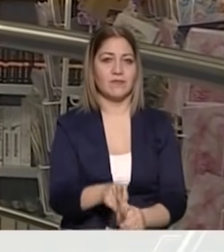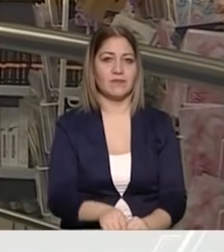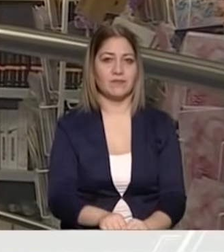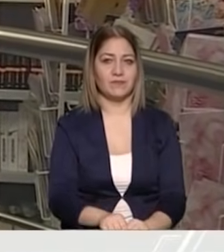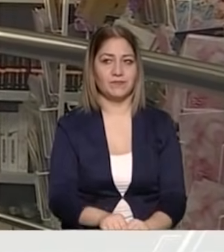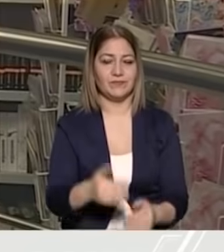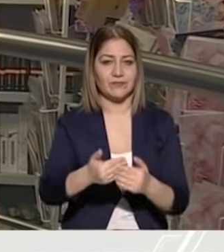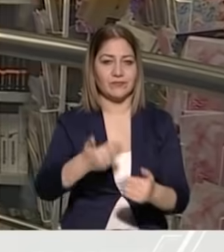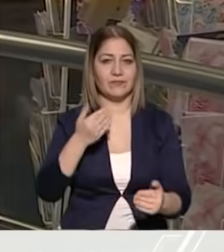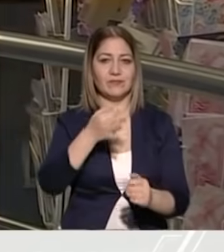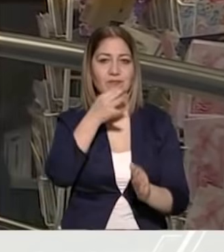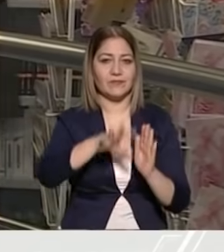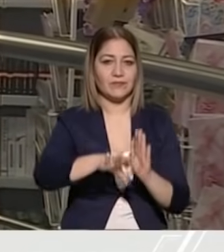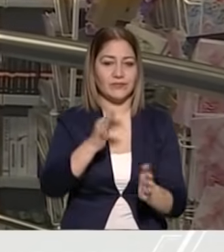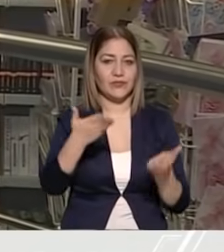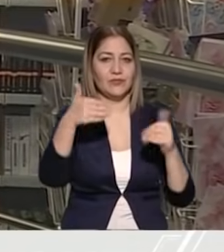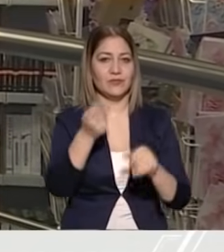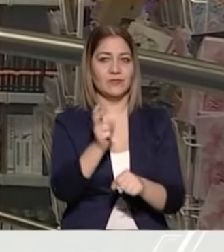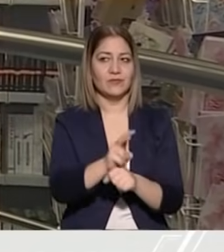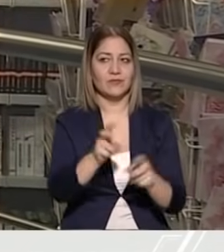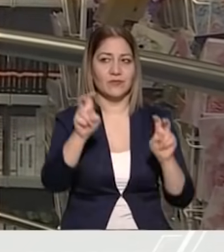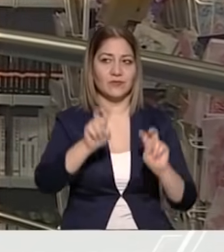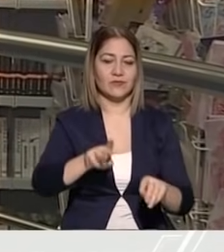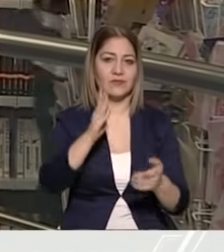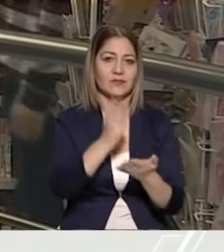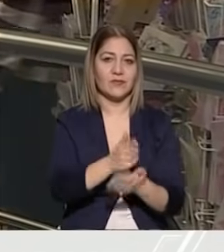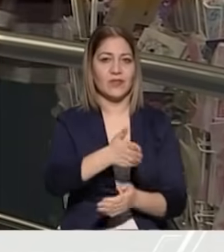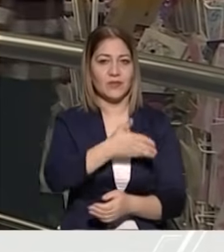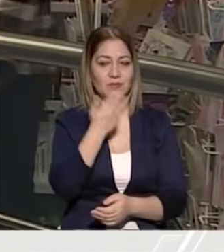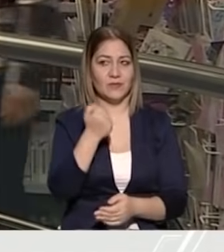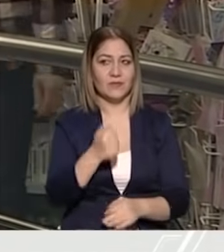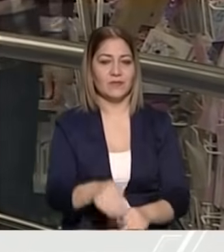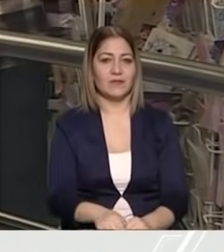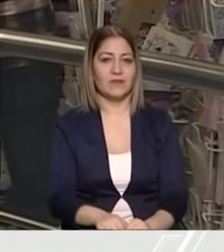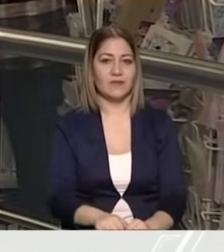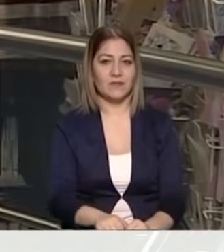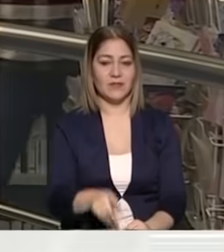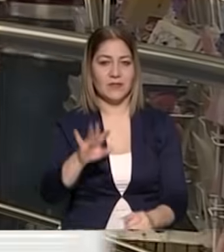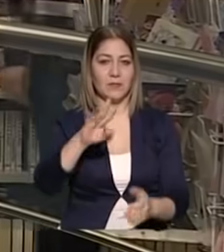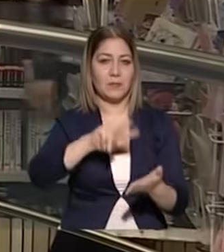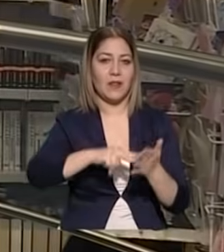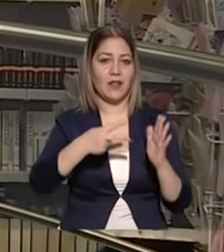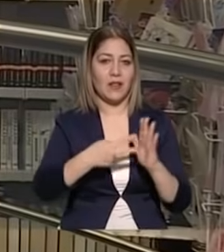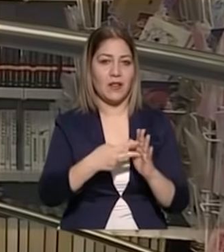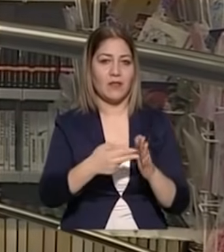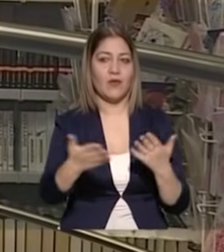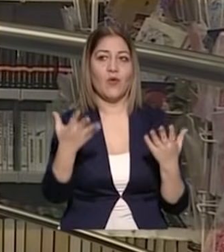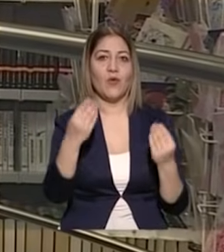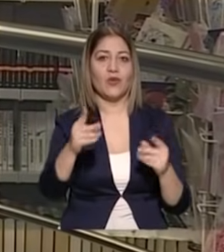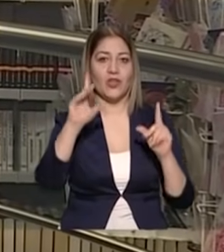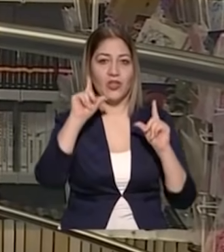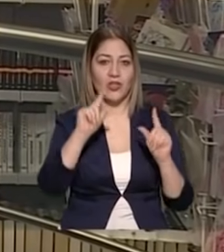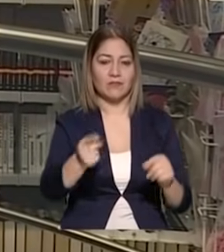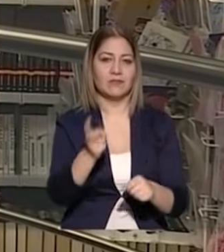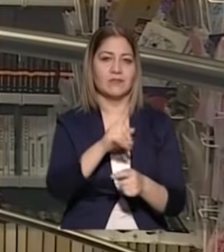արդեն ընտրում են, որոշում են, թե ինչ պիտի գնեն, գալիս ստուգում են խանութում կա թե չկա, իրենց համար պլանավորում են, որ այսօրը մոտենան արդեն